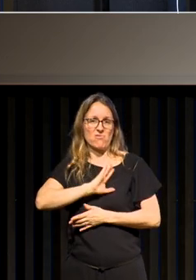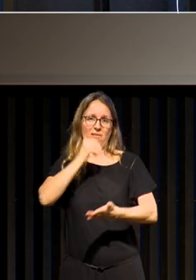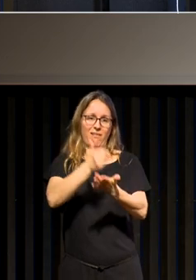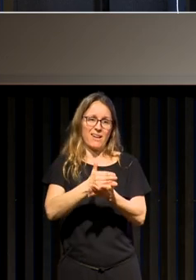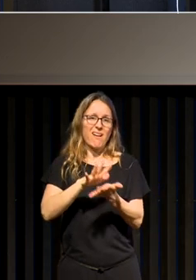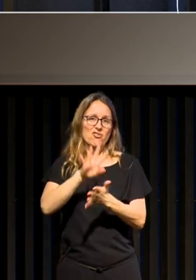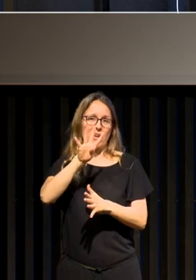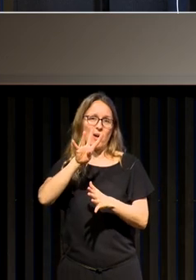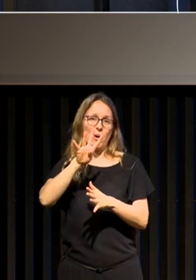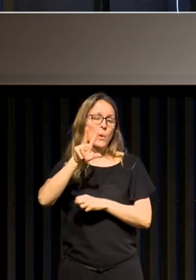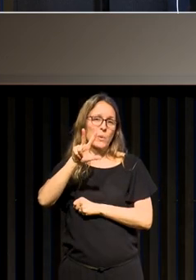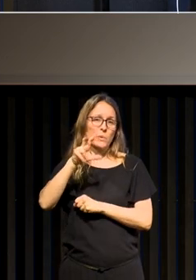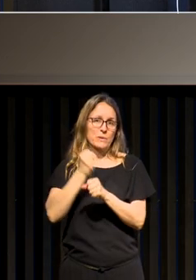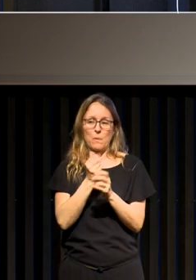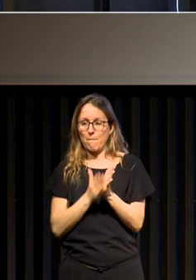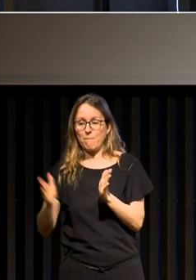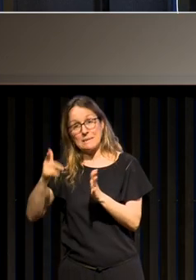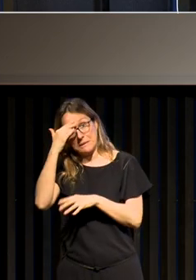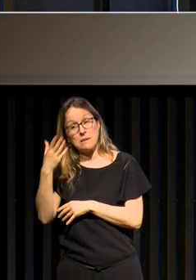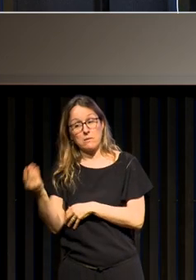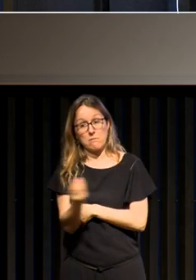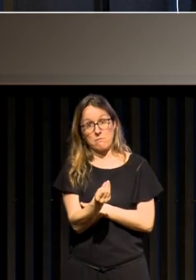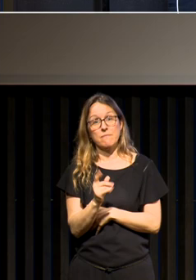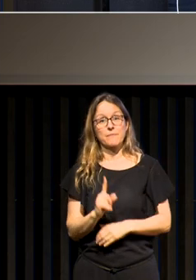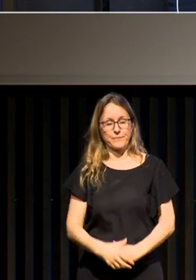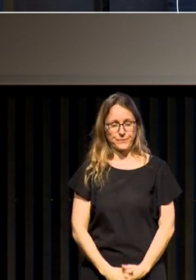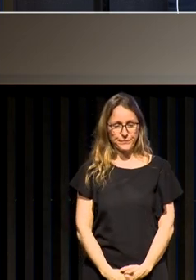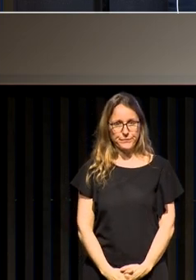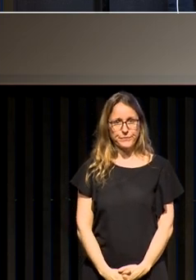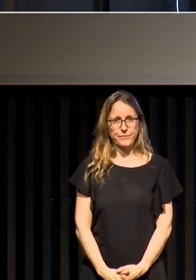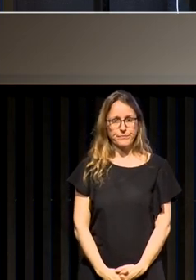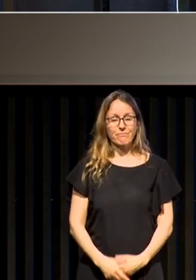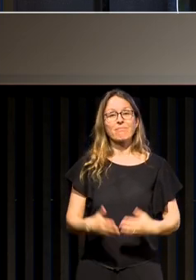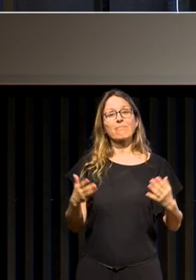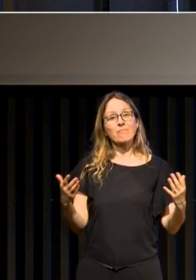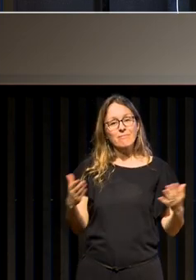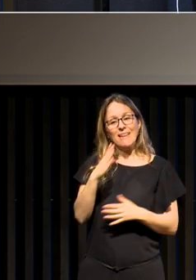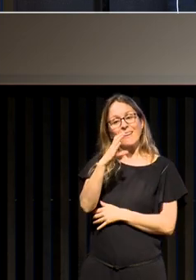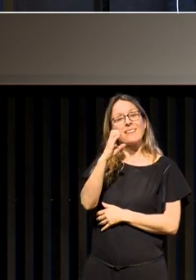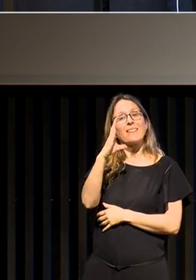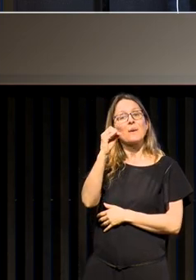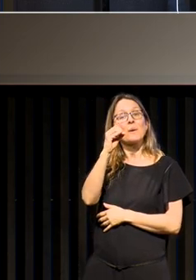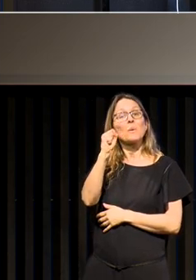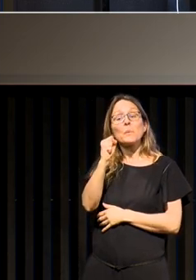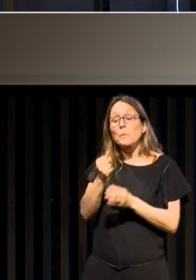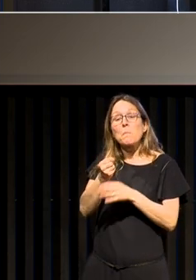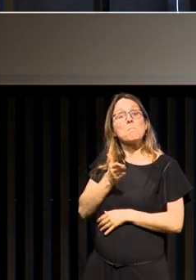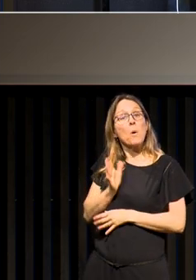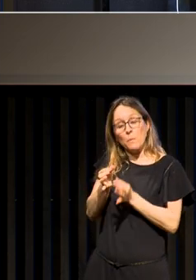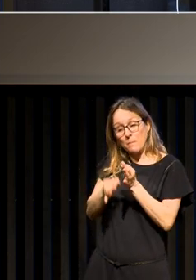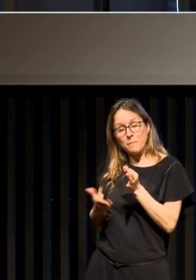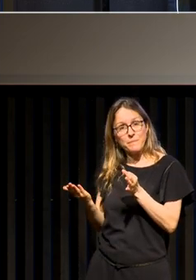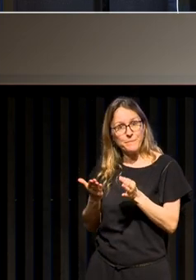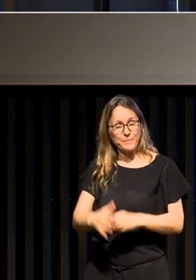en insémination avec donneur. Alors, qu'est-ce que ça donne au niveau du sécos de Bordeaux? Eh